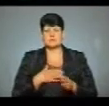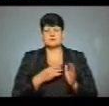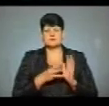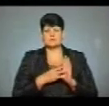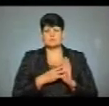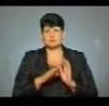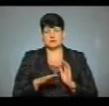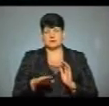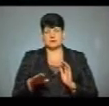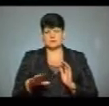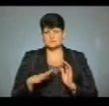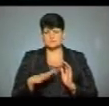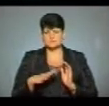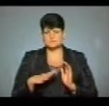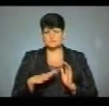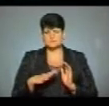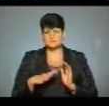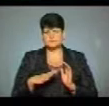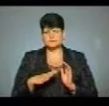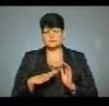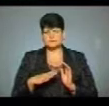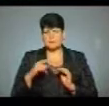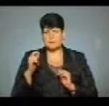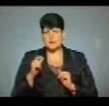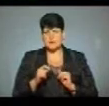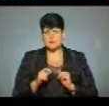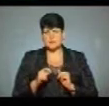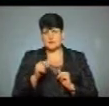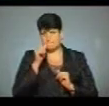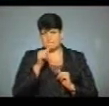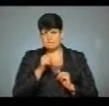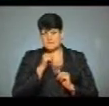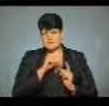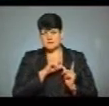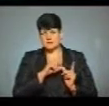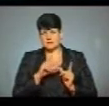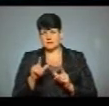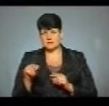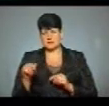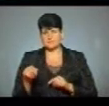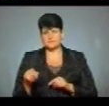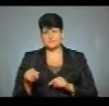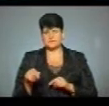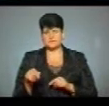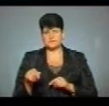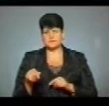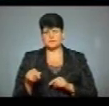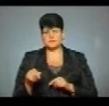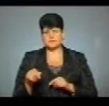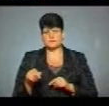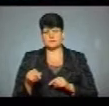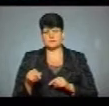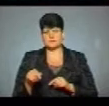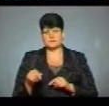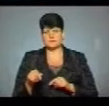дітей. І приїхали, місяць їхали через тих